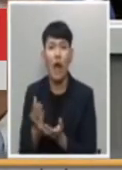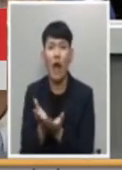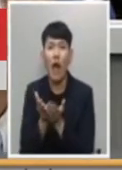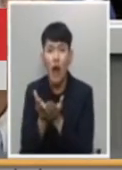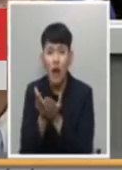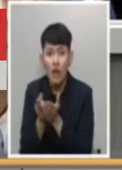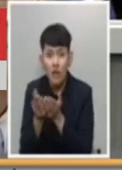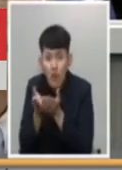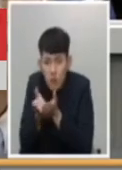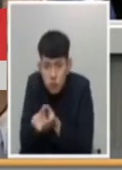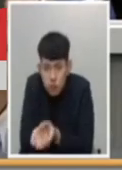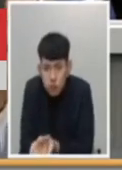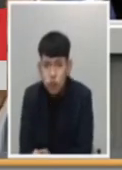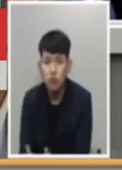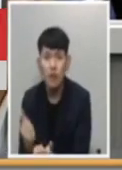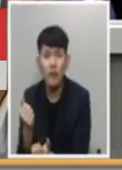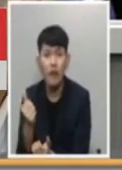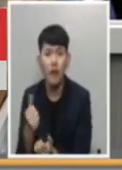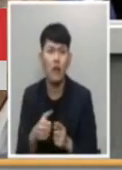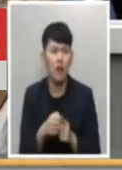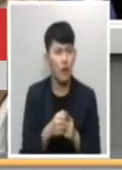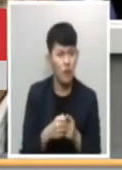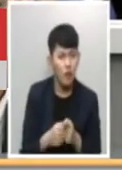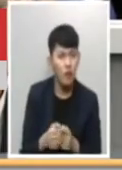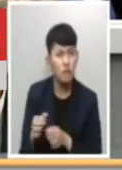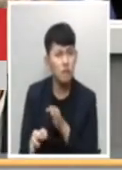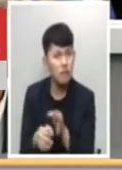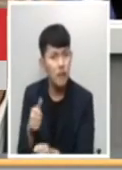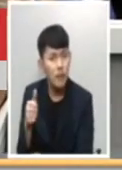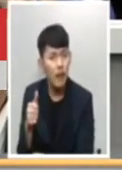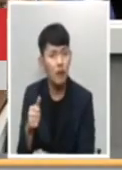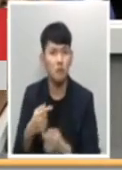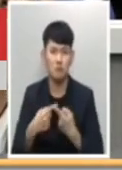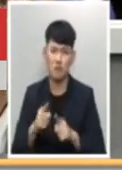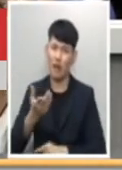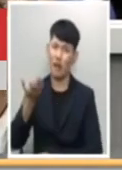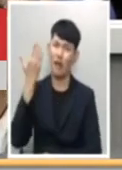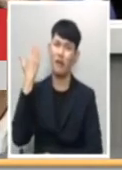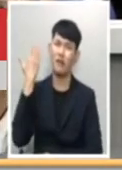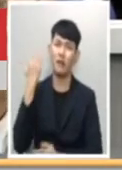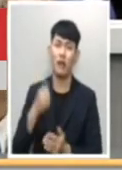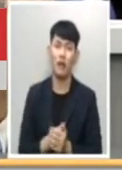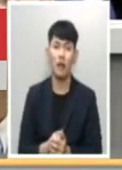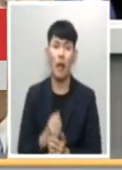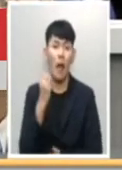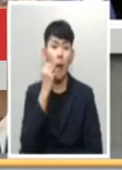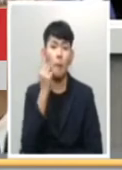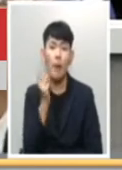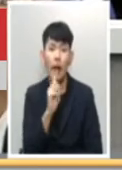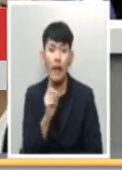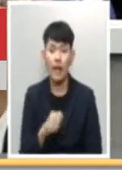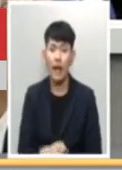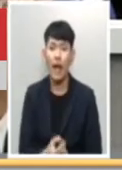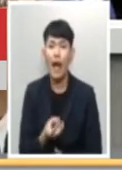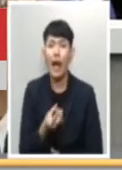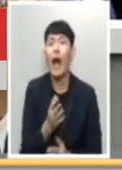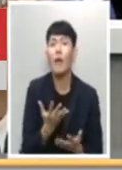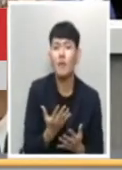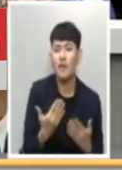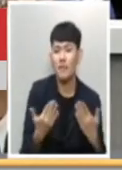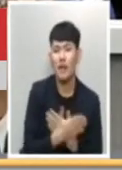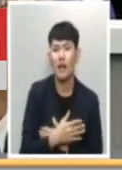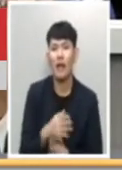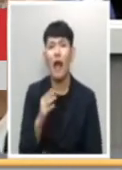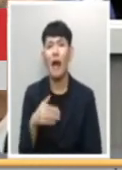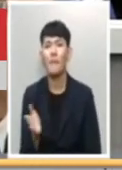าวไปแลกได้ไหมครับเอาข้าวโพดไปแลกได้ไหมครับซึ่งในอดีตบ้านไหนไม่มีข้าวก็จะเอาปลาร้าไปแลกเอาพริ